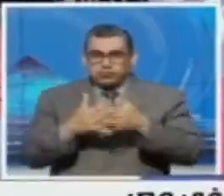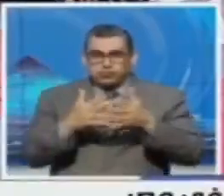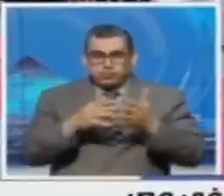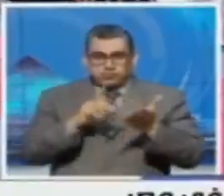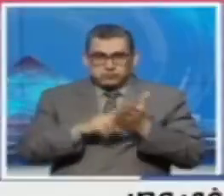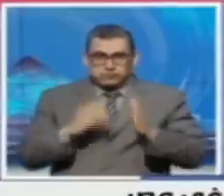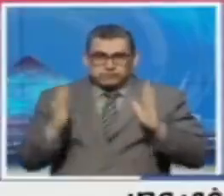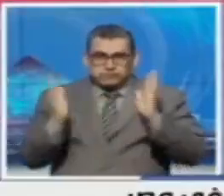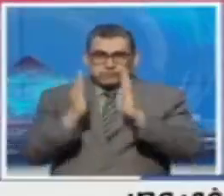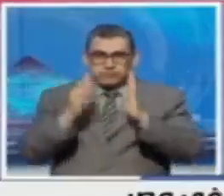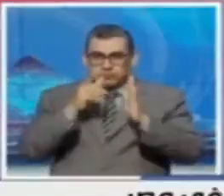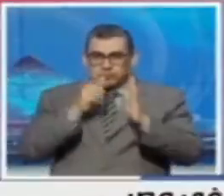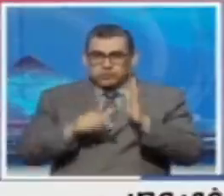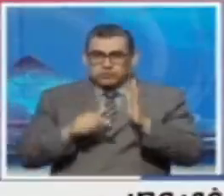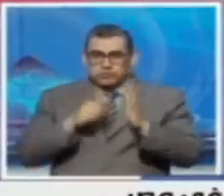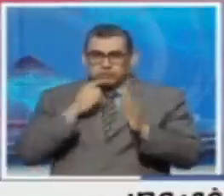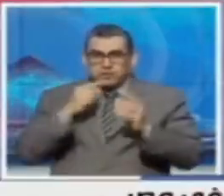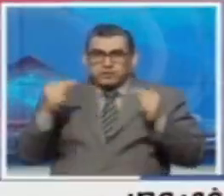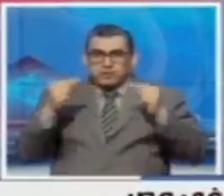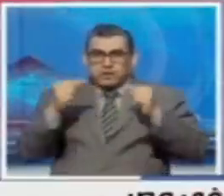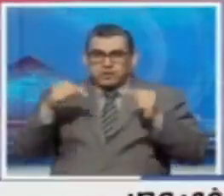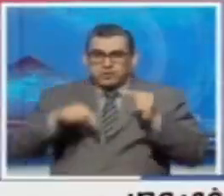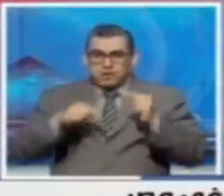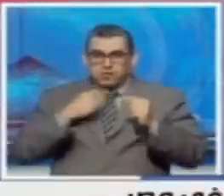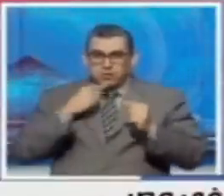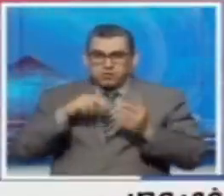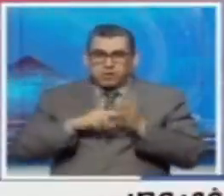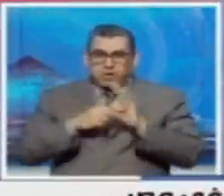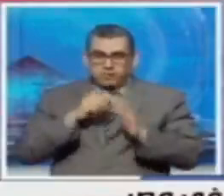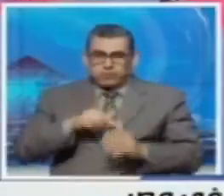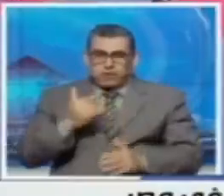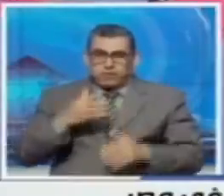مواجهة نعم هذا أشكرك. التحدي الذي يهدد